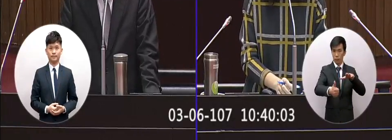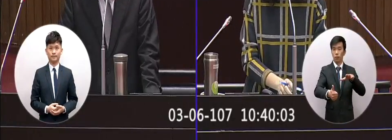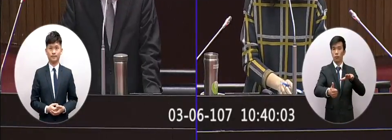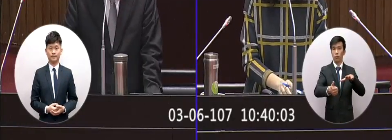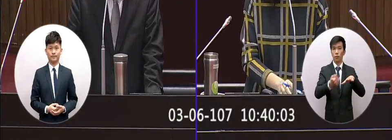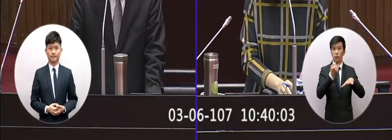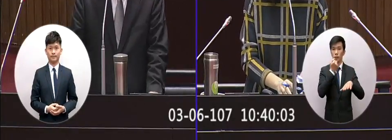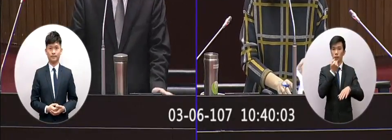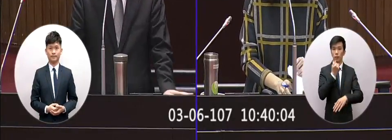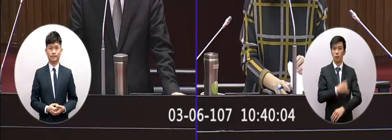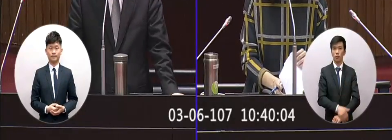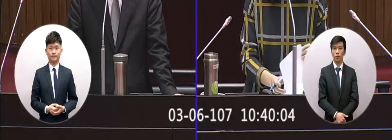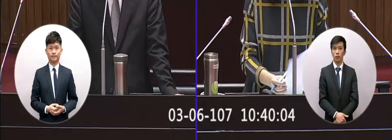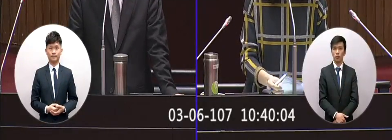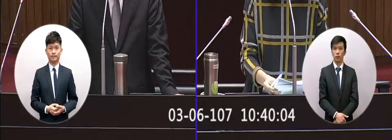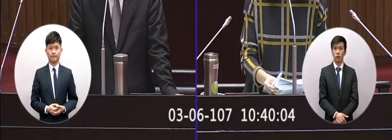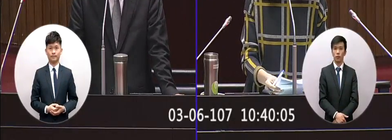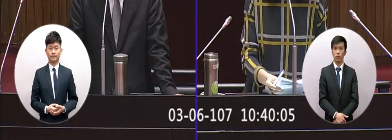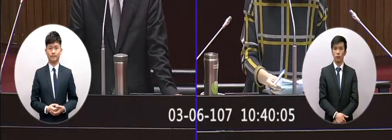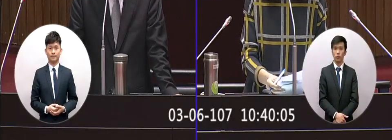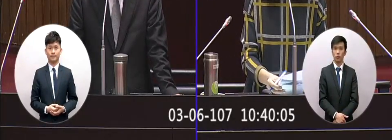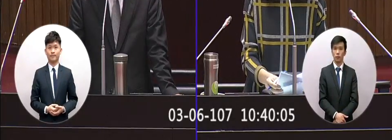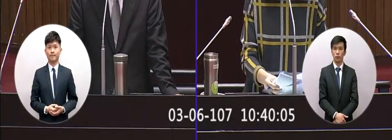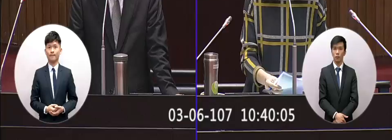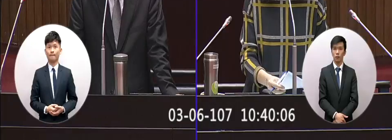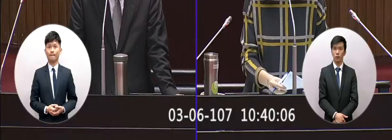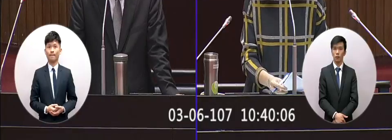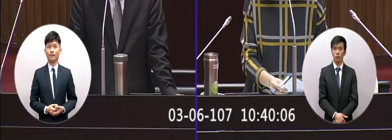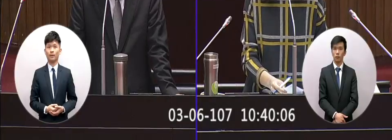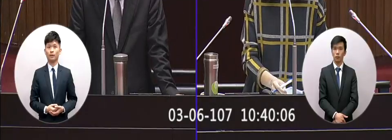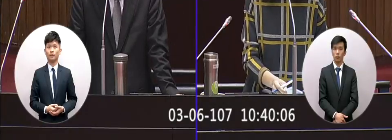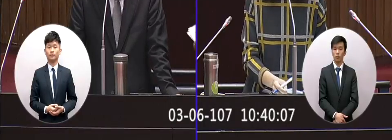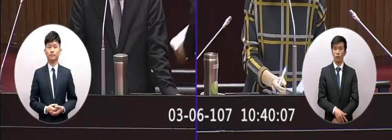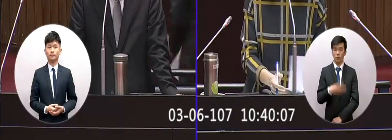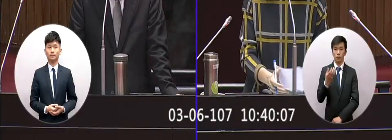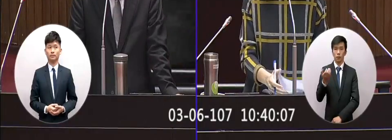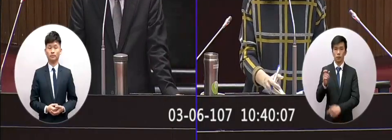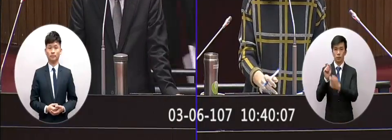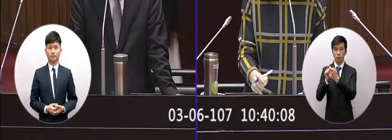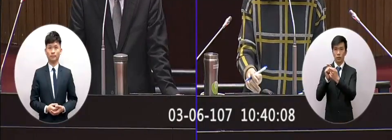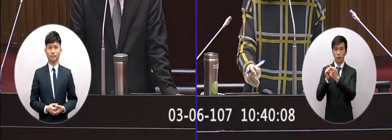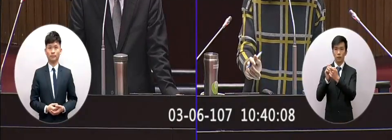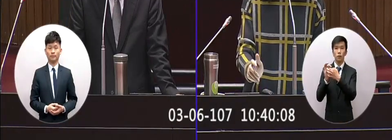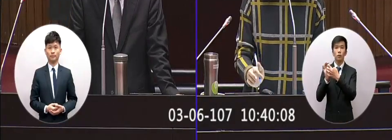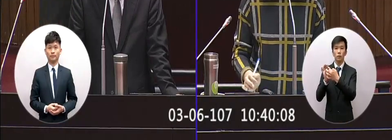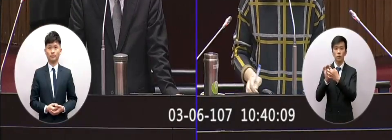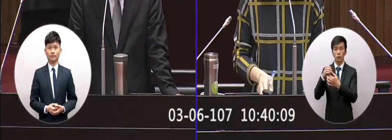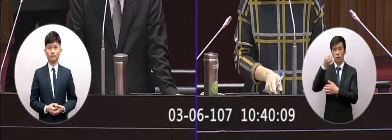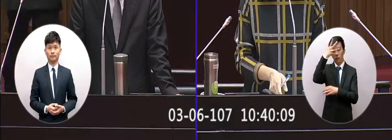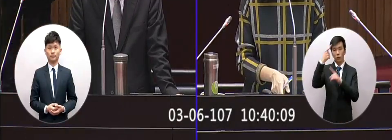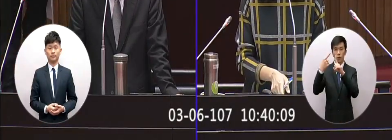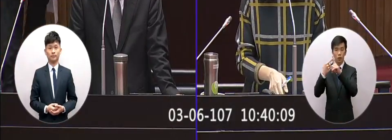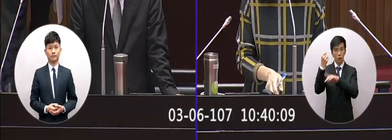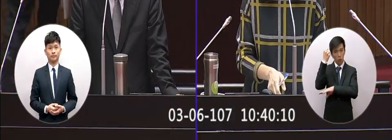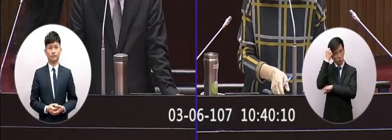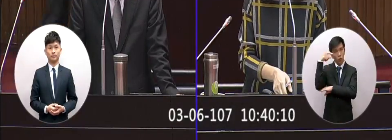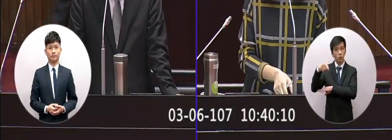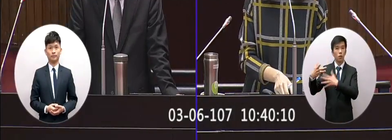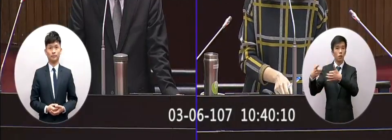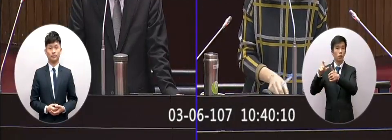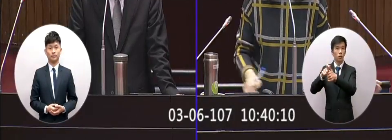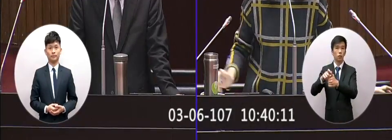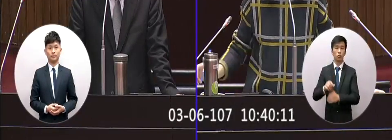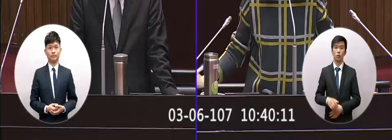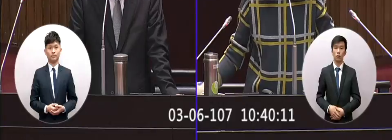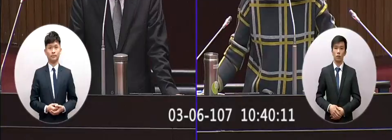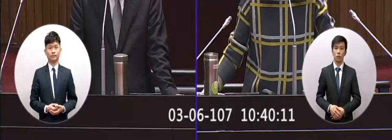接下来哦，我刚刚还是在关心就是年轻人居住的问题。哦，我们的社会住宅哦。蔡总